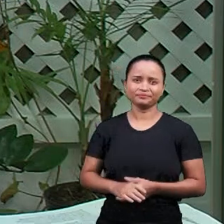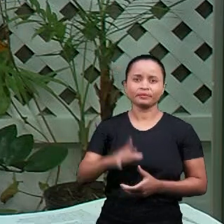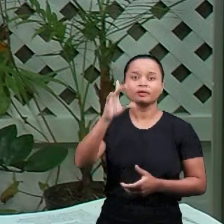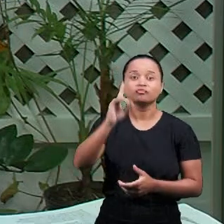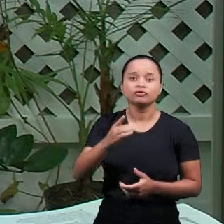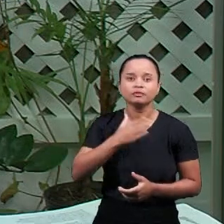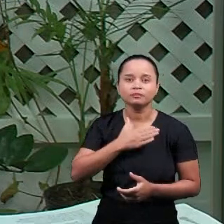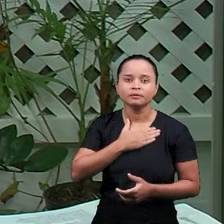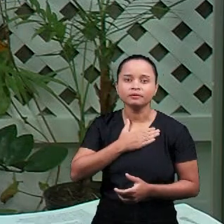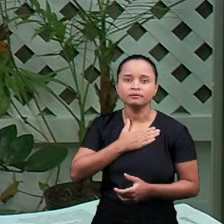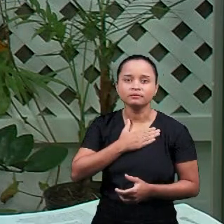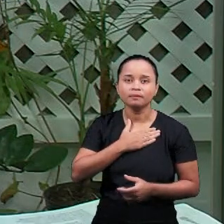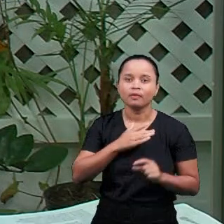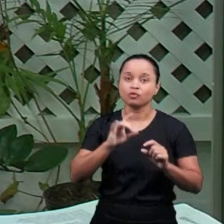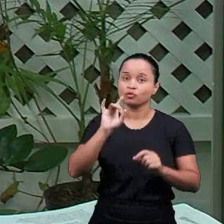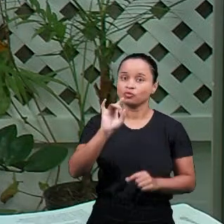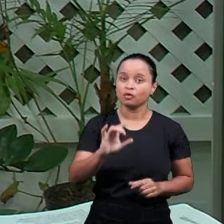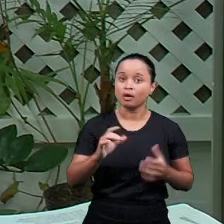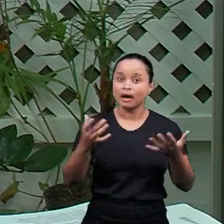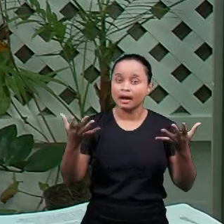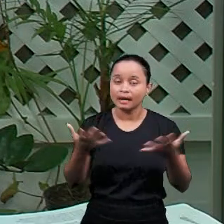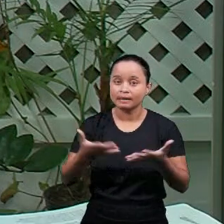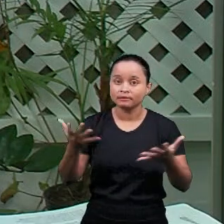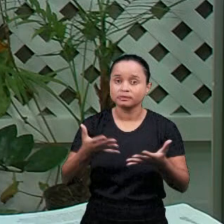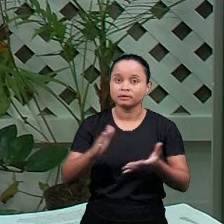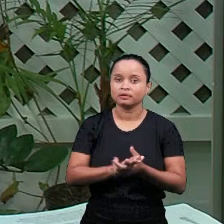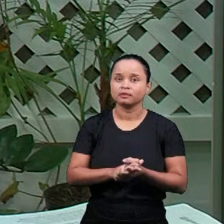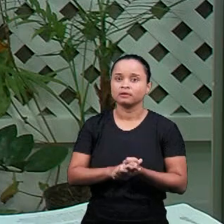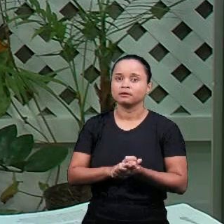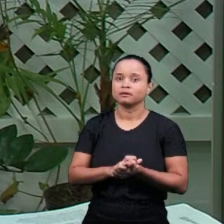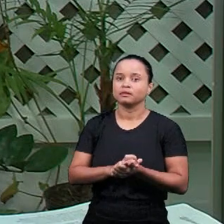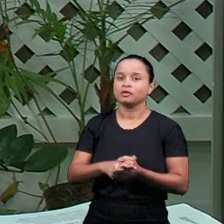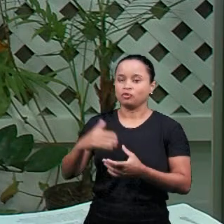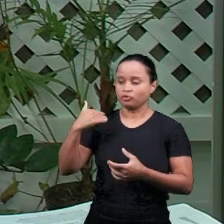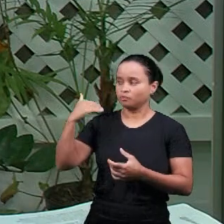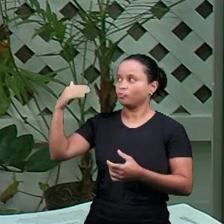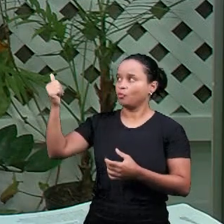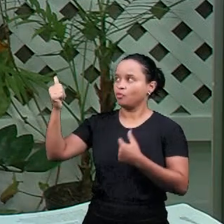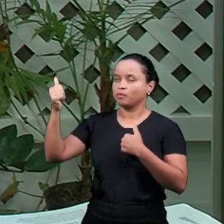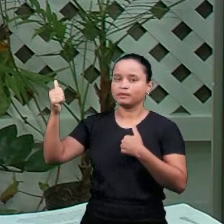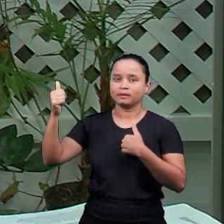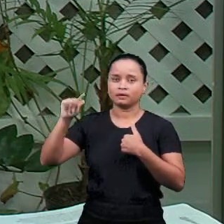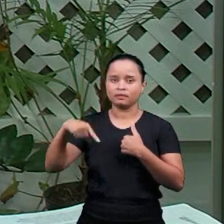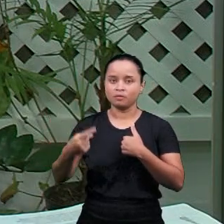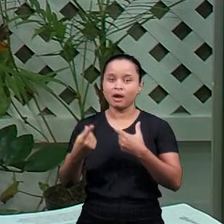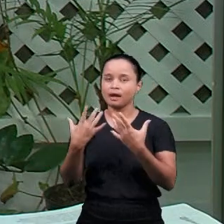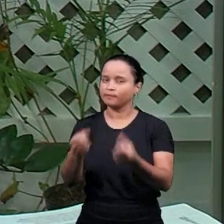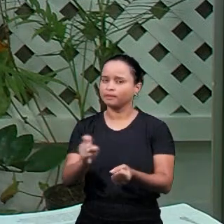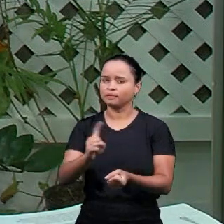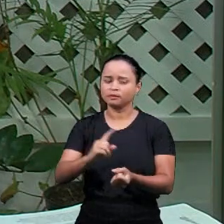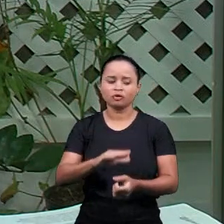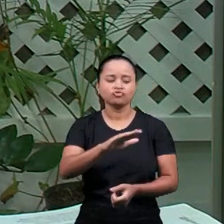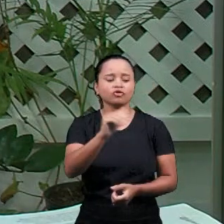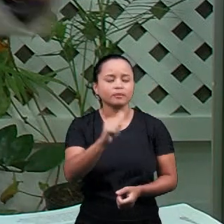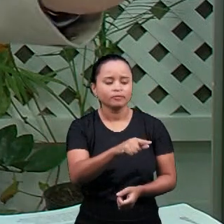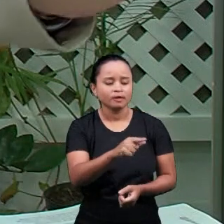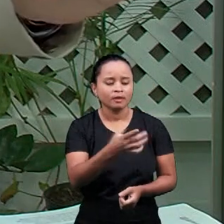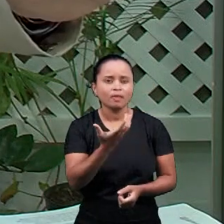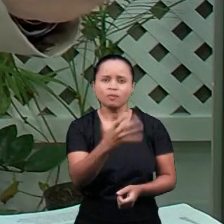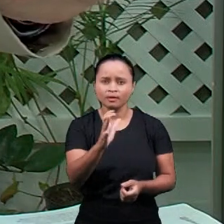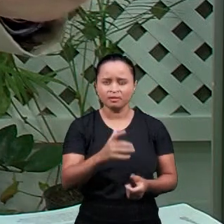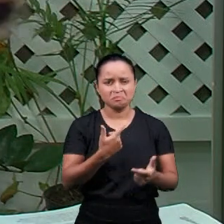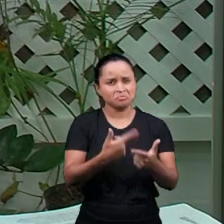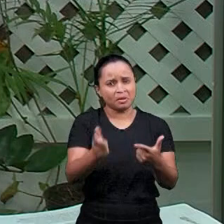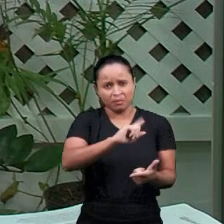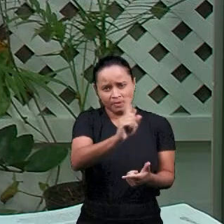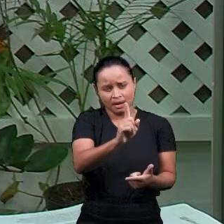cet endroit, mais celui qui va m'appeler, il ne va pas m'accepter. J'ai été appelé pour ceci. Tu ne veux pas?